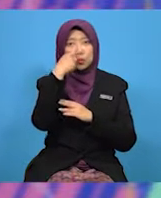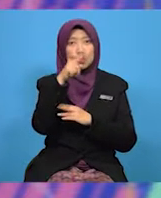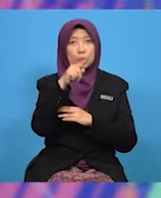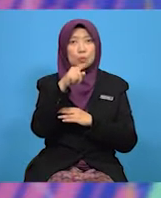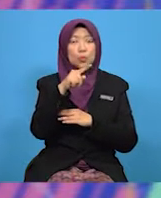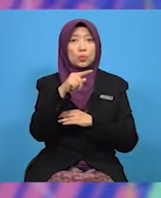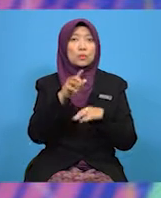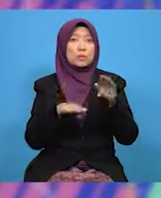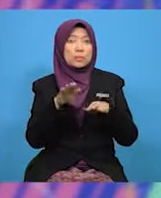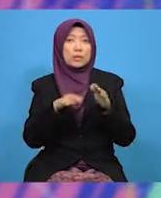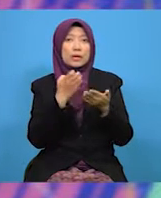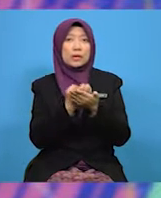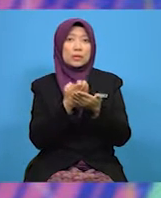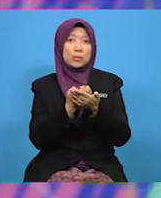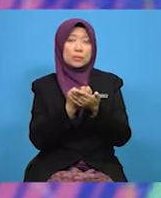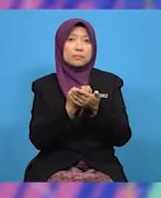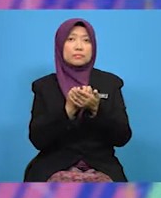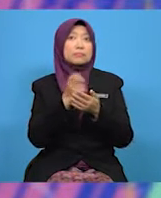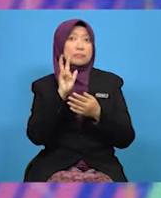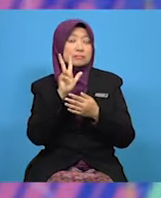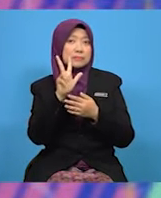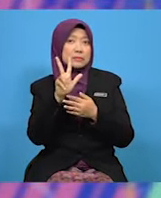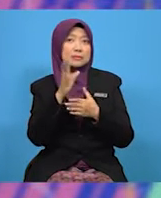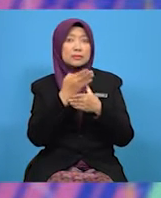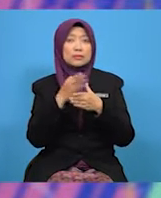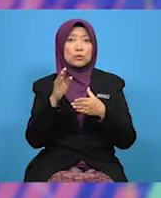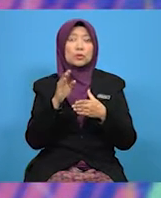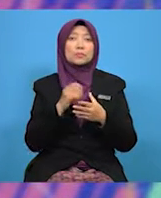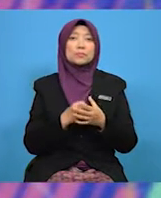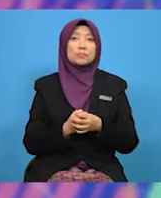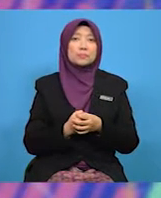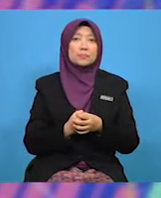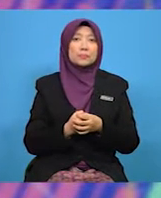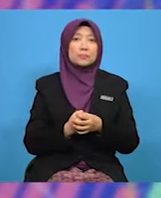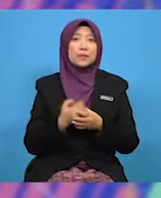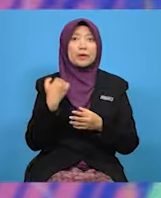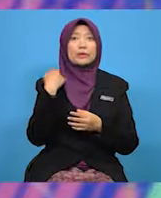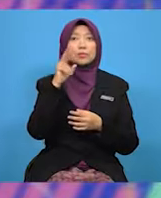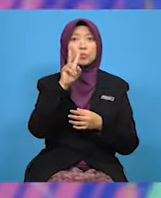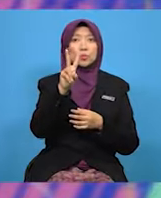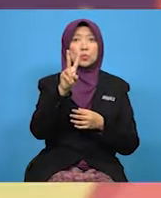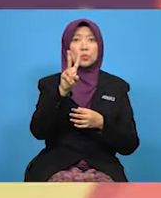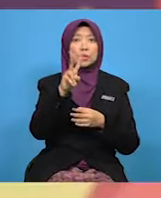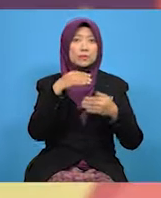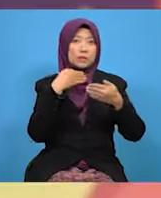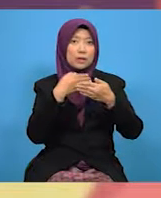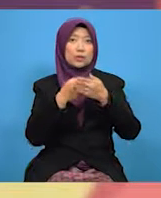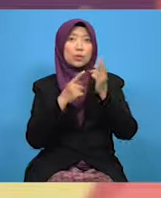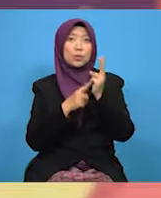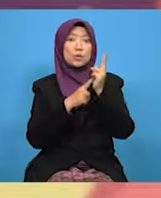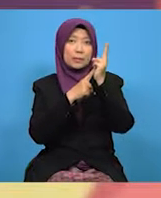menentukan keseimbangan ekonomi 3 sektor Hai terdapat dua pendekatan utama